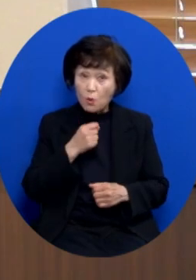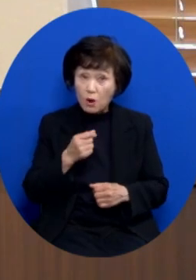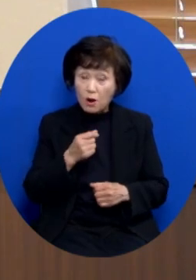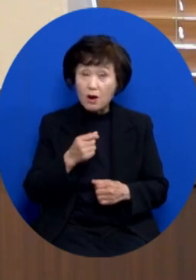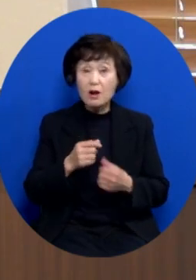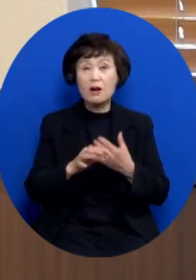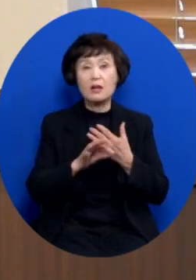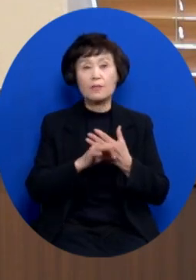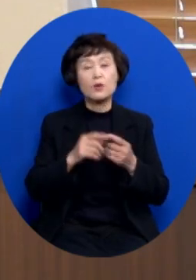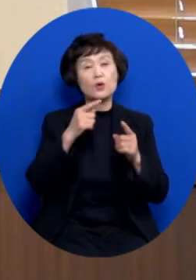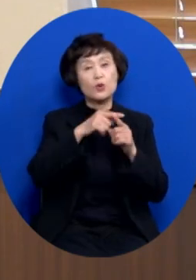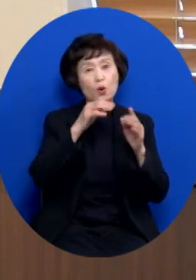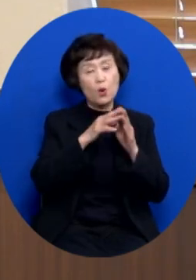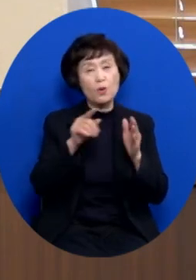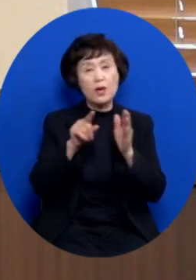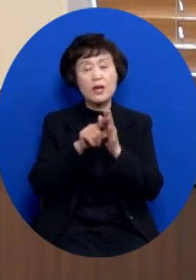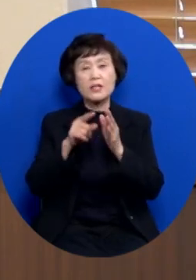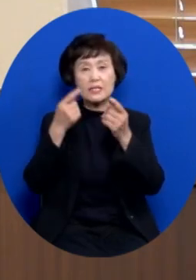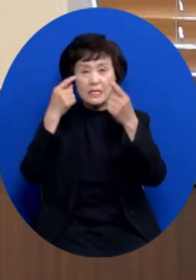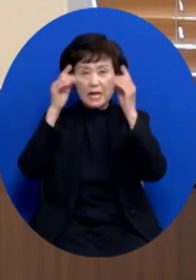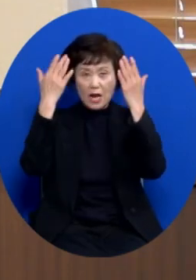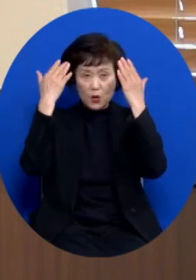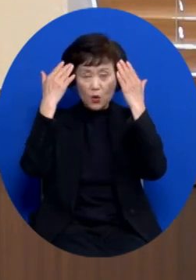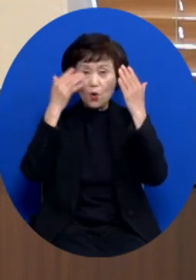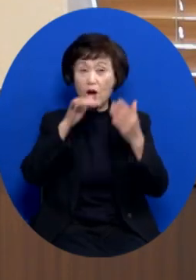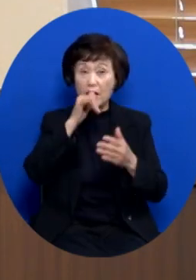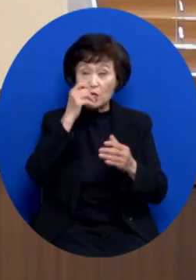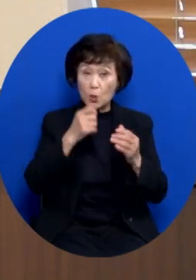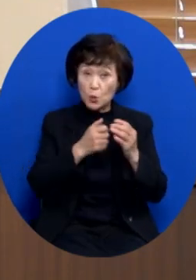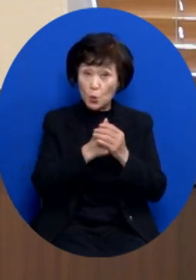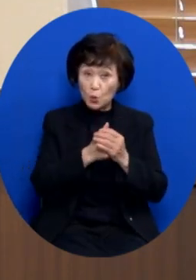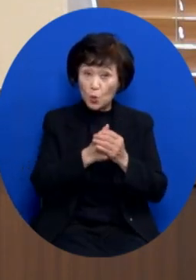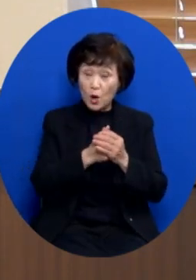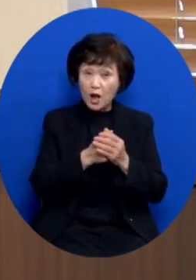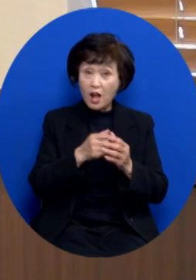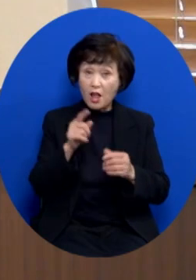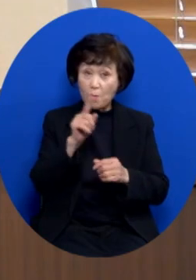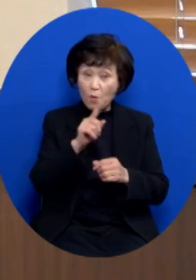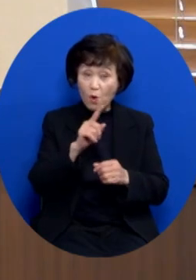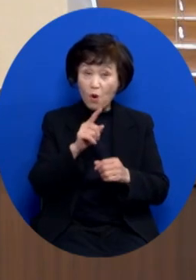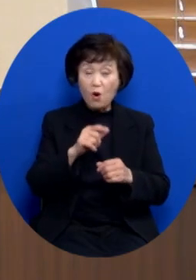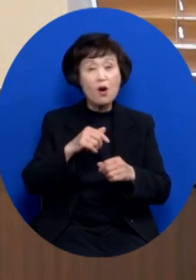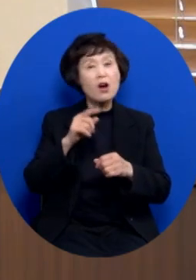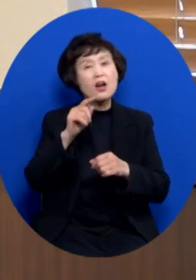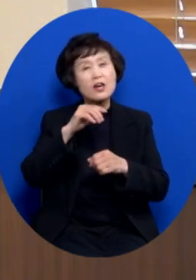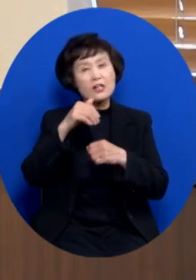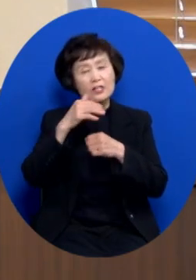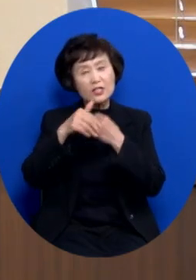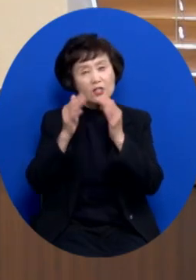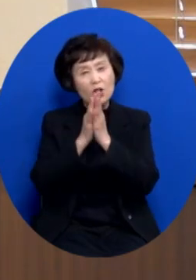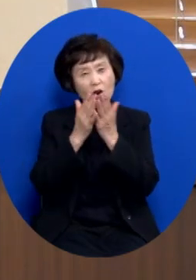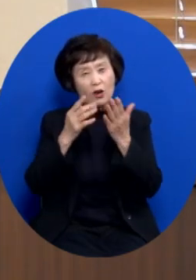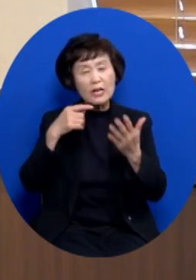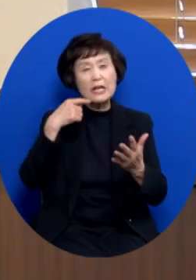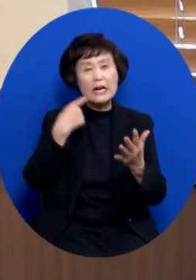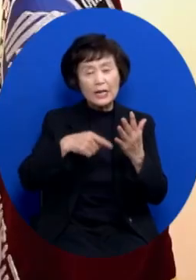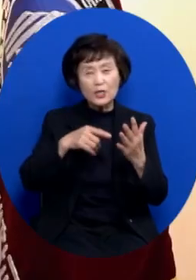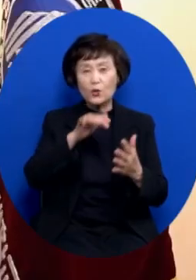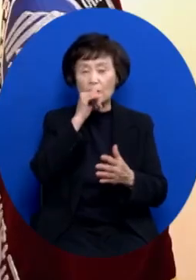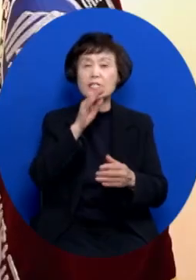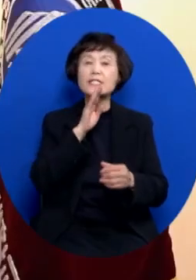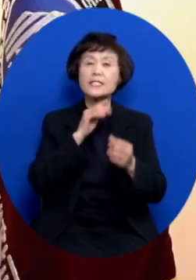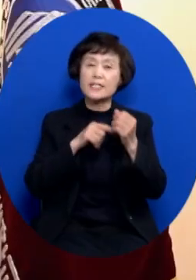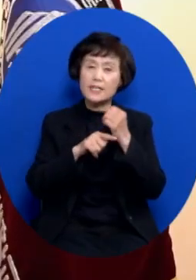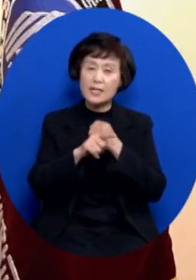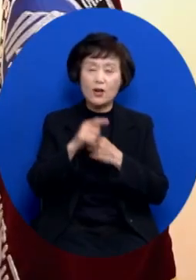교회와 신학교가 가지고는 독특한 맛, 그것은 저는 성경이 가르치는 진리라고 생각합니다.